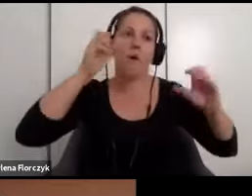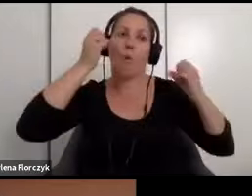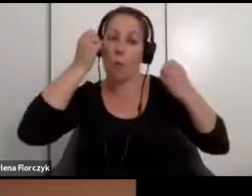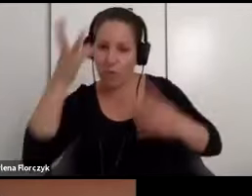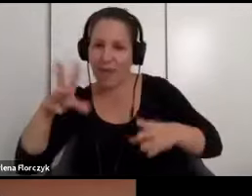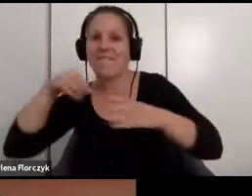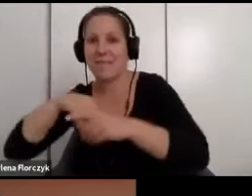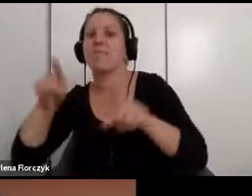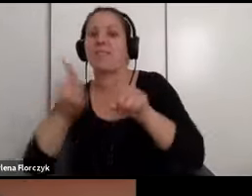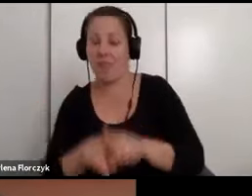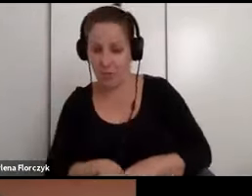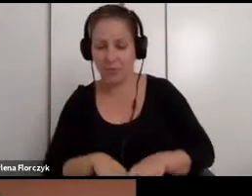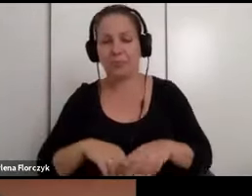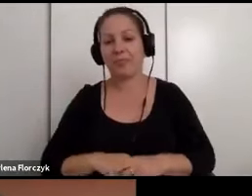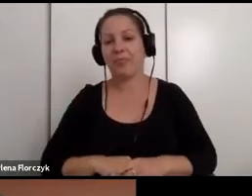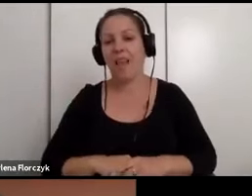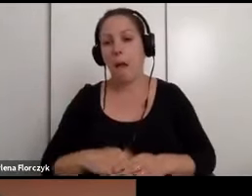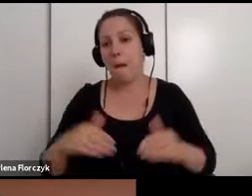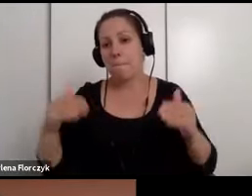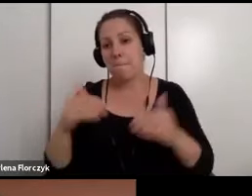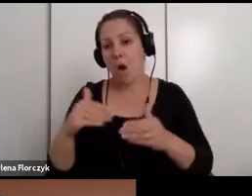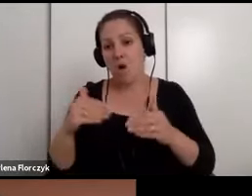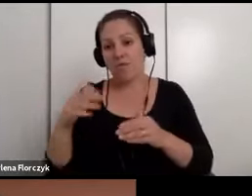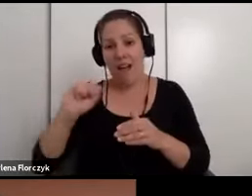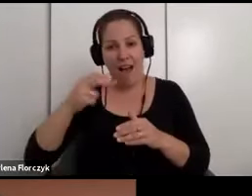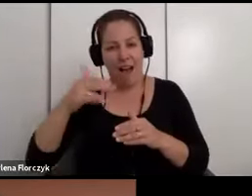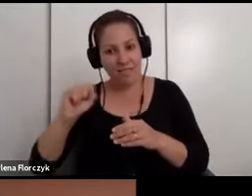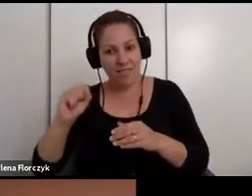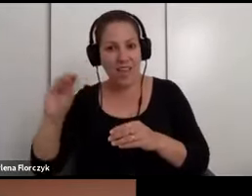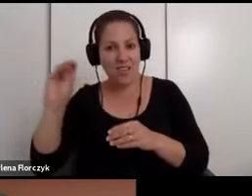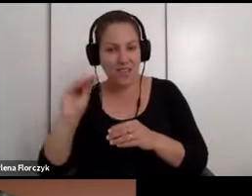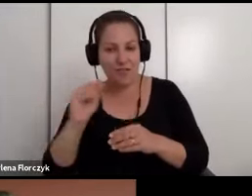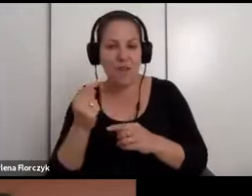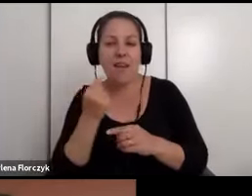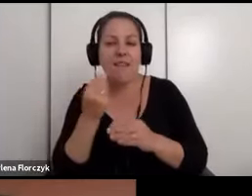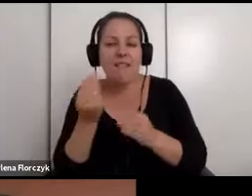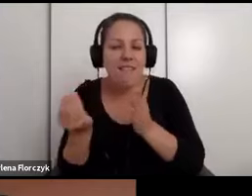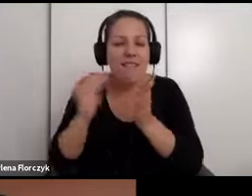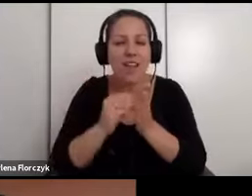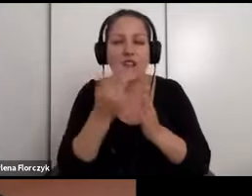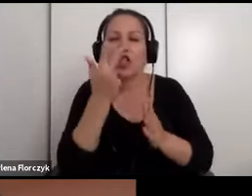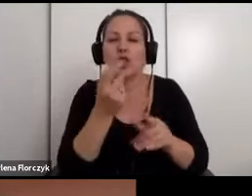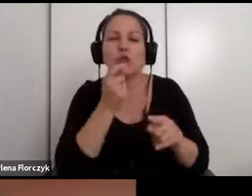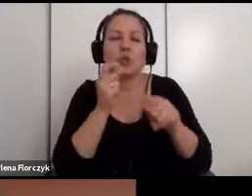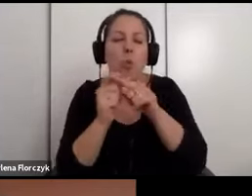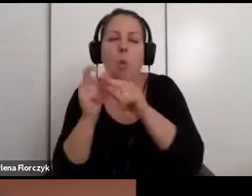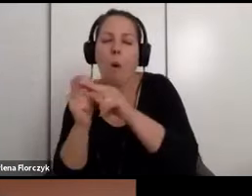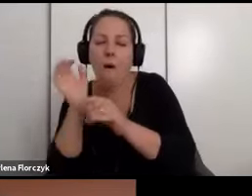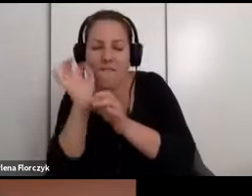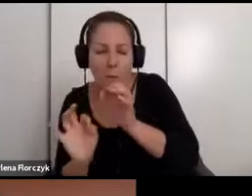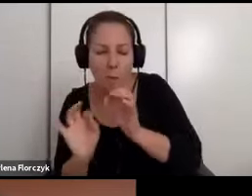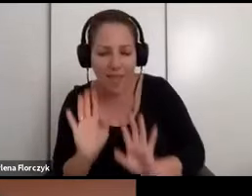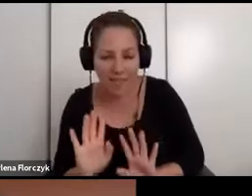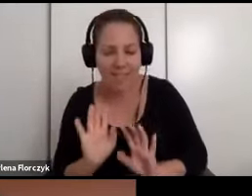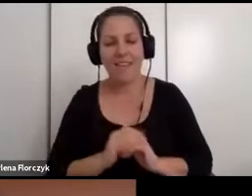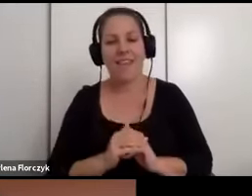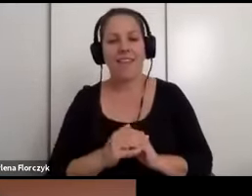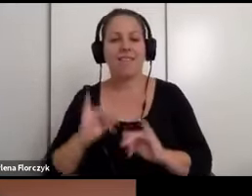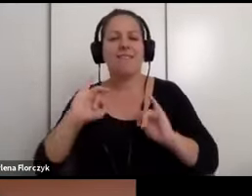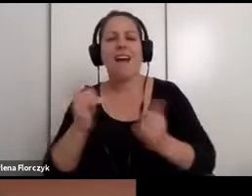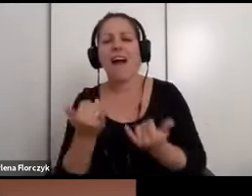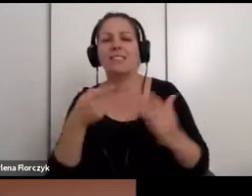także. Może tutaj Ania jeszcze dopowiedz trzy słówka dosłownie, jaki